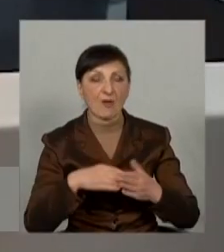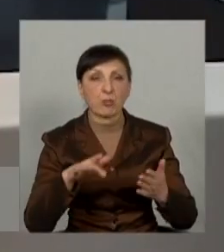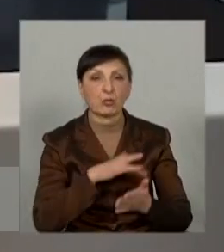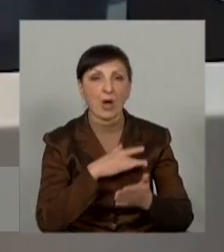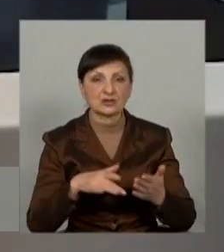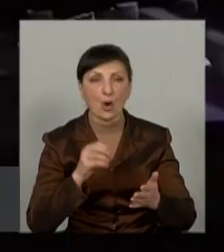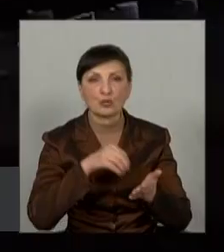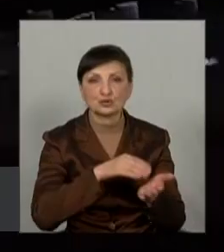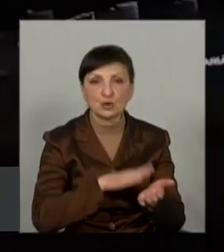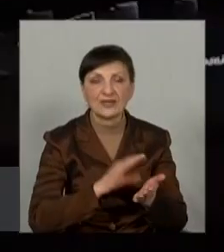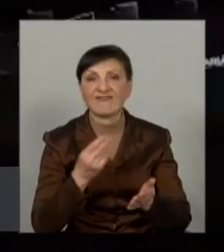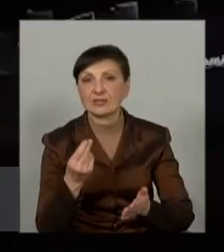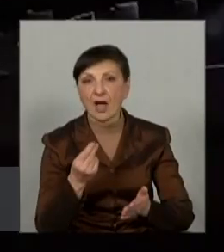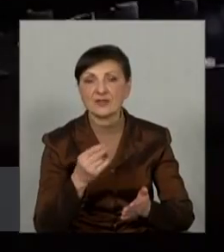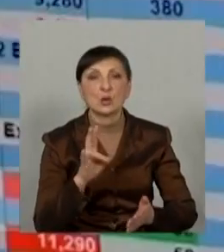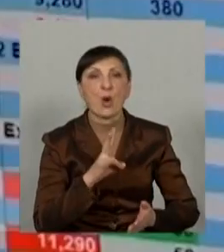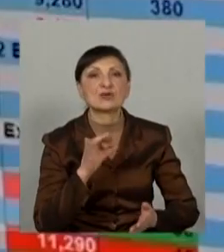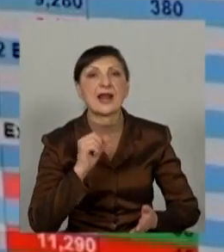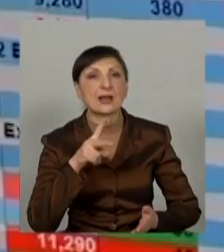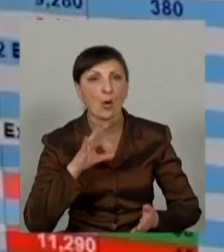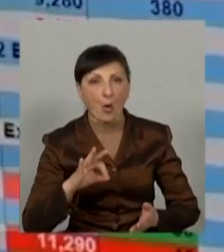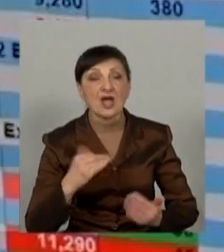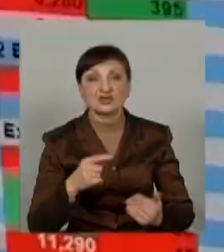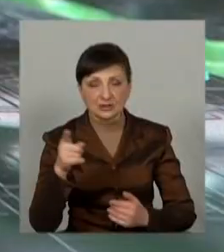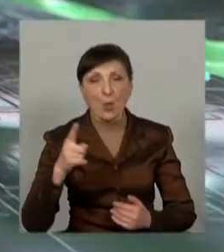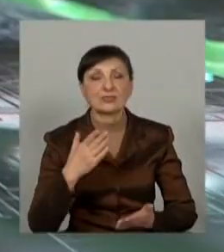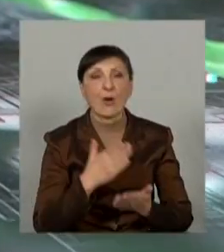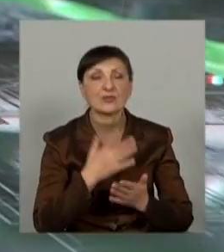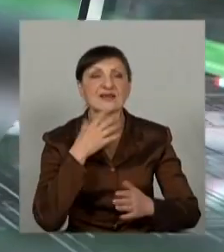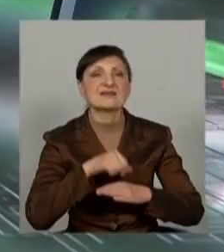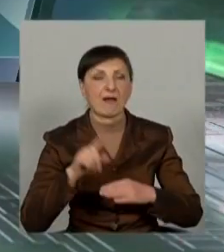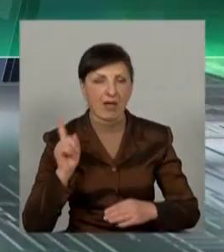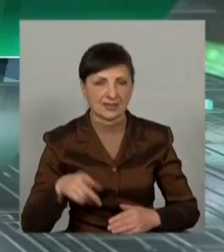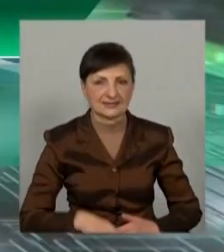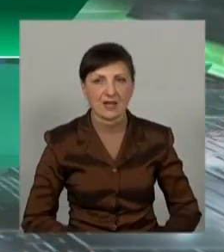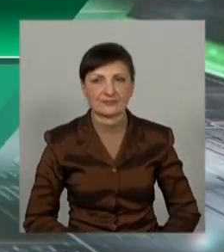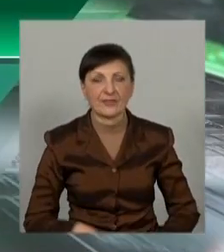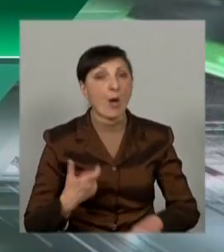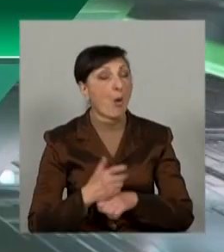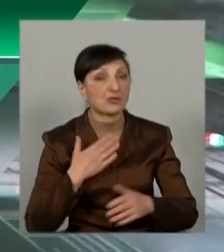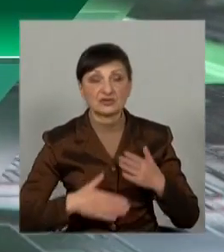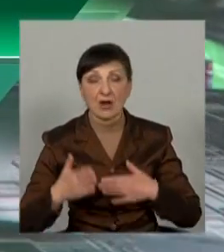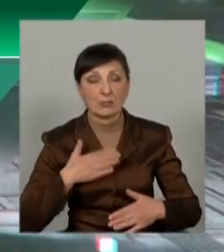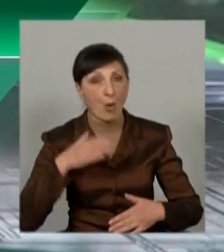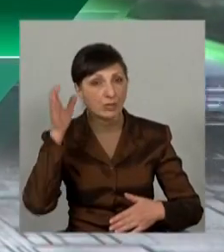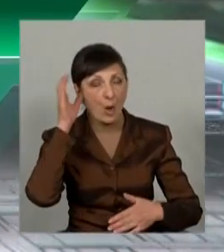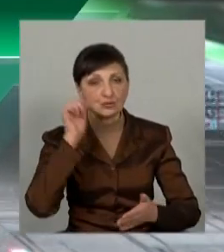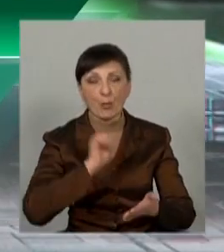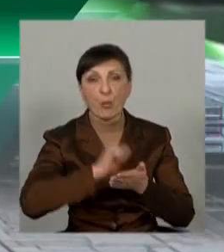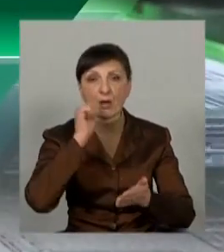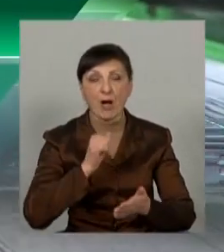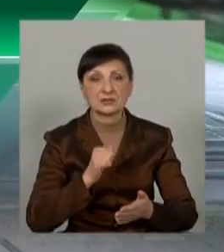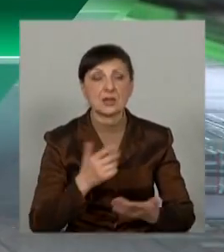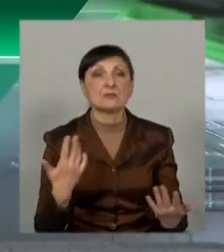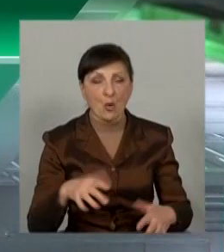бухгалтерского учета и финансов Нурлан Уразалин, который сейчас находится за границей. Очень рад, что мои научные публикации широко